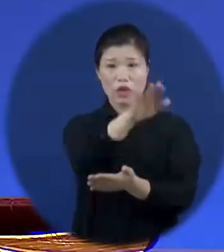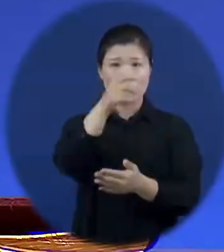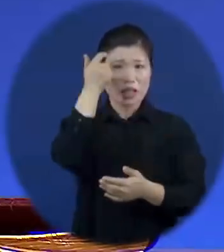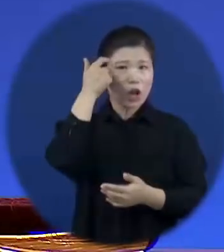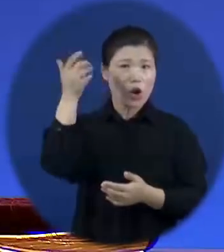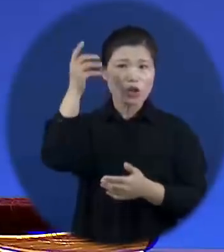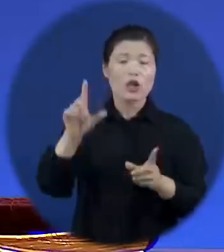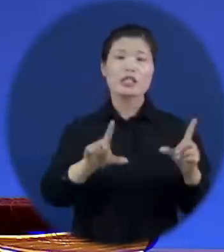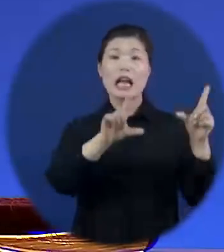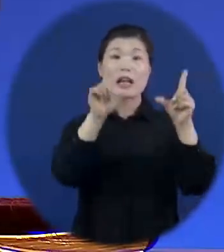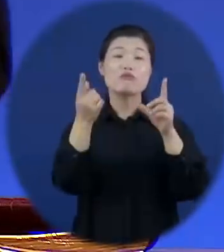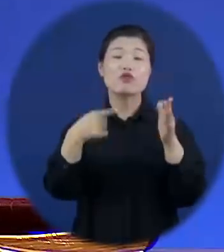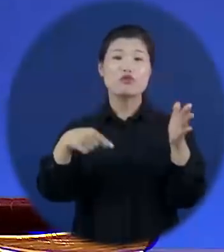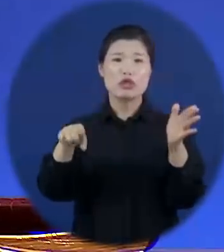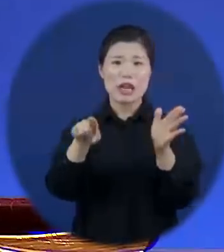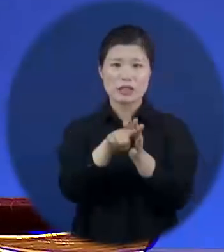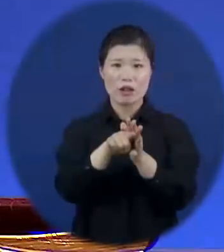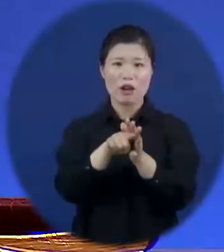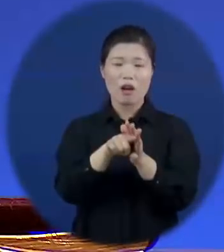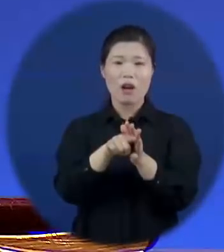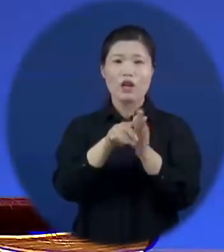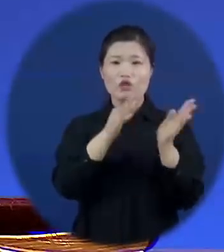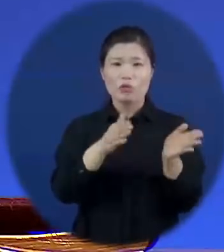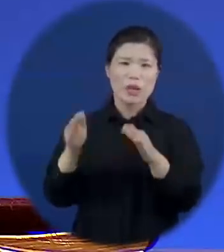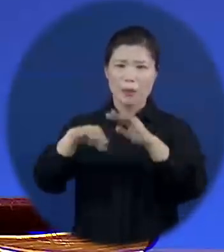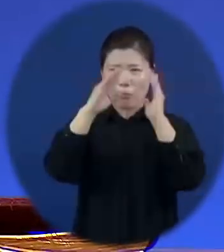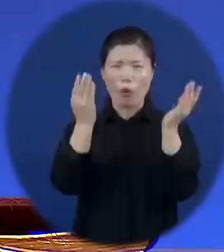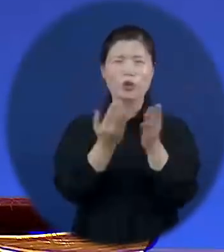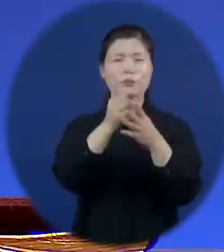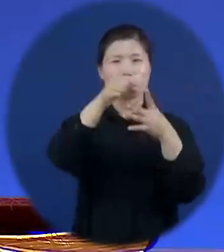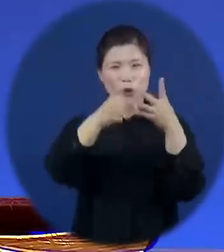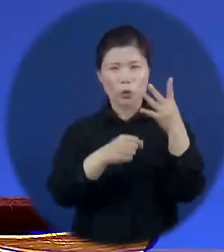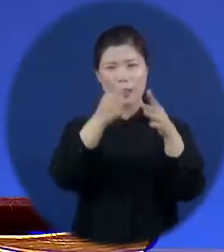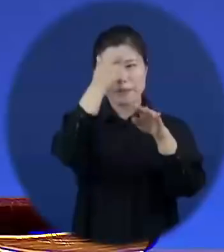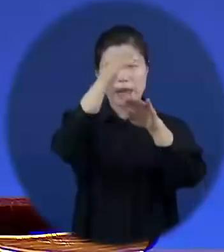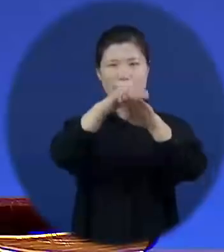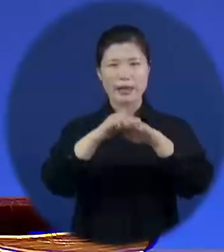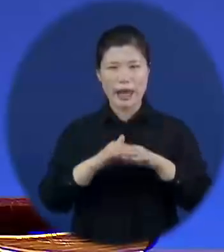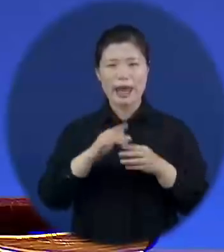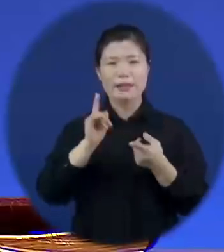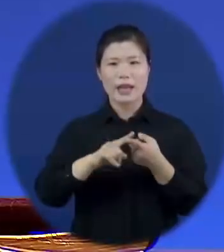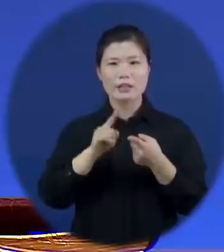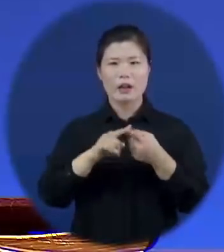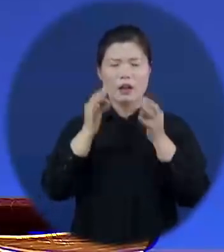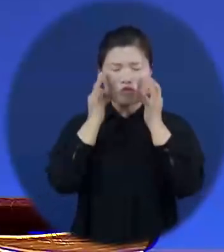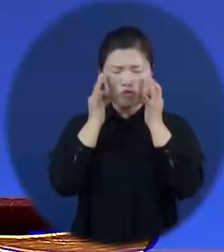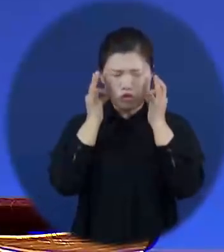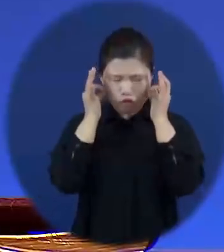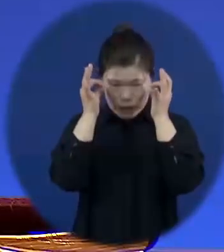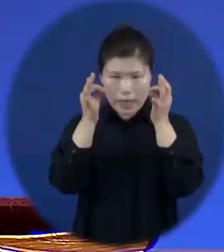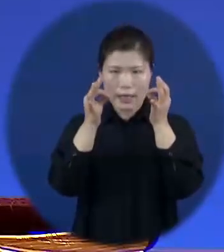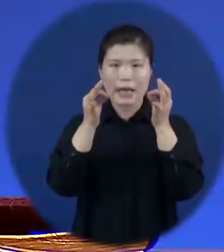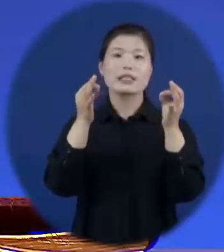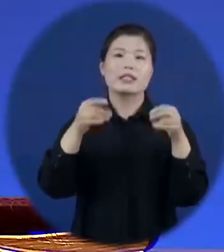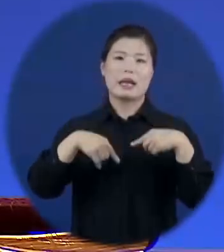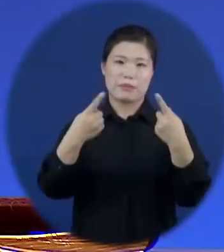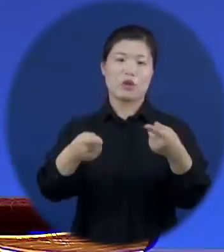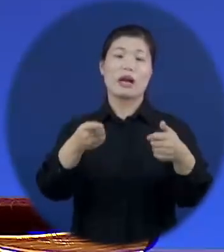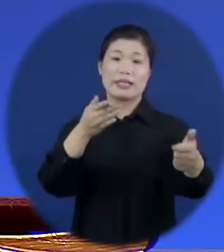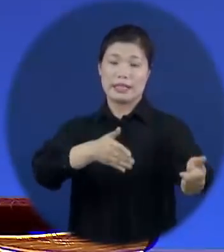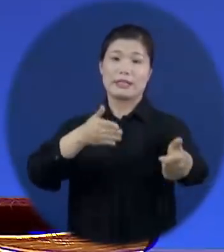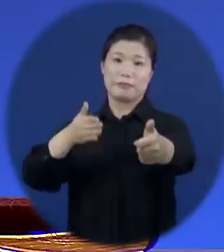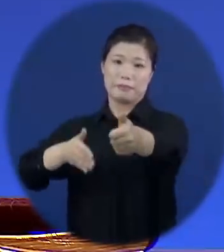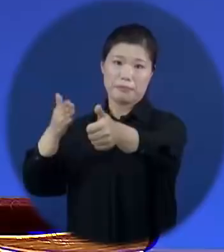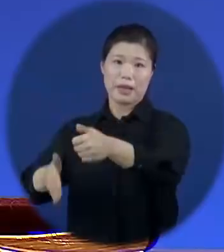여러분들의 영적인 삶을 위해 마련한 모든 프로그램과 모든 예배와 이런 것들에 한번 충실히 참석해 보십시오.